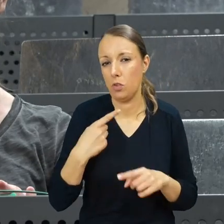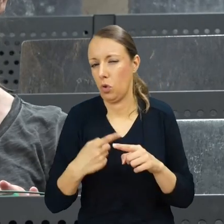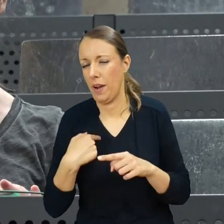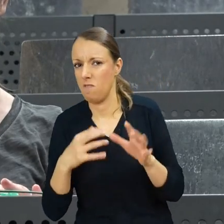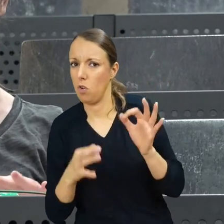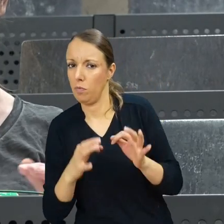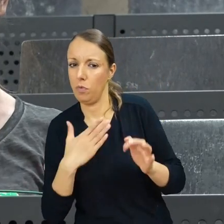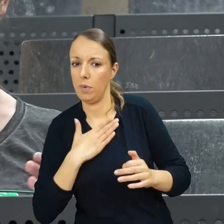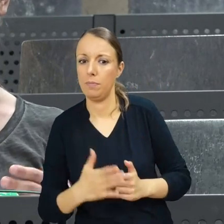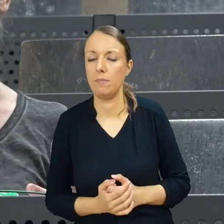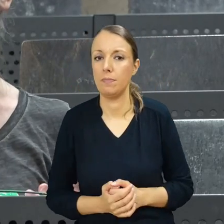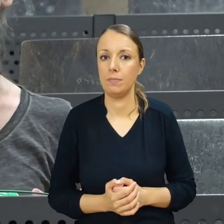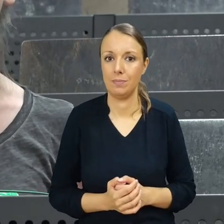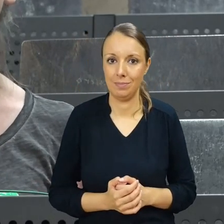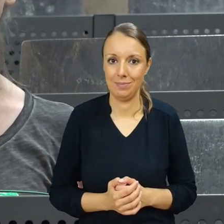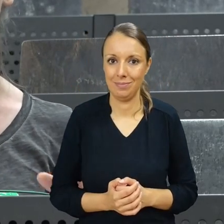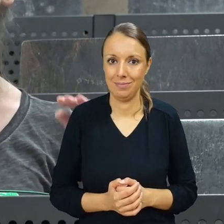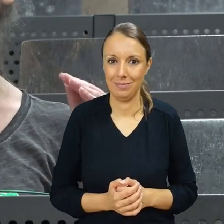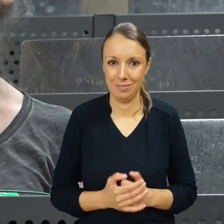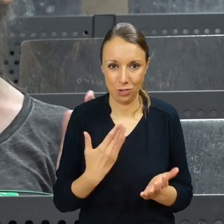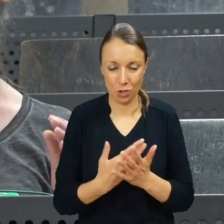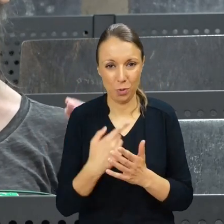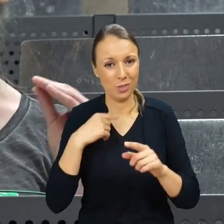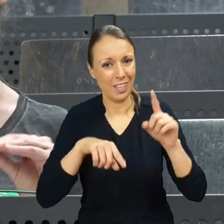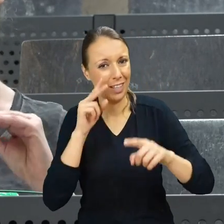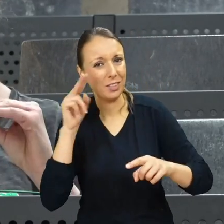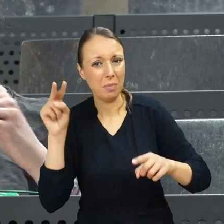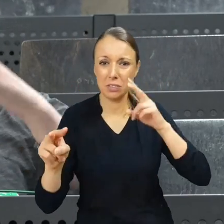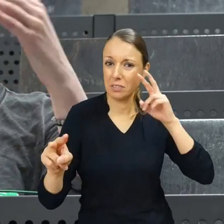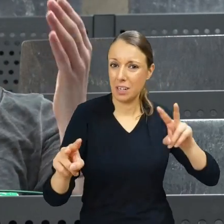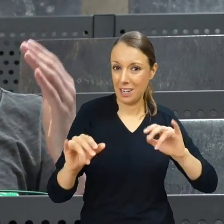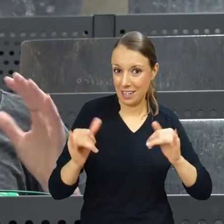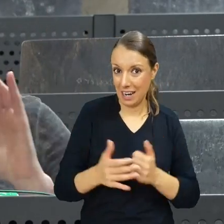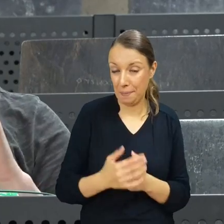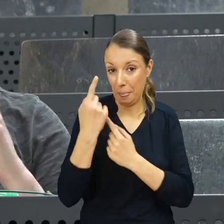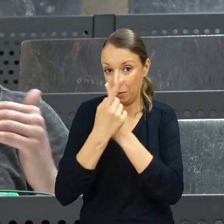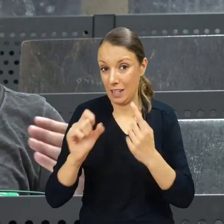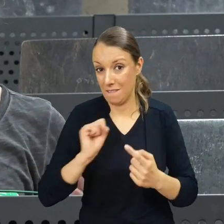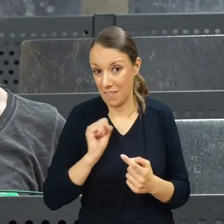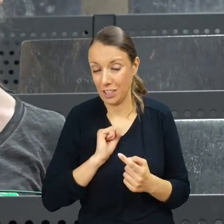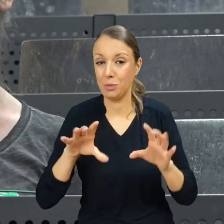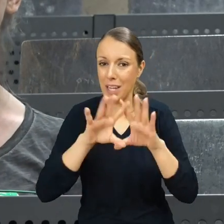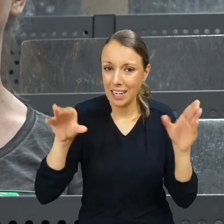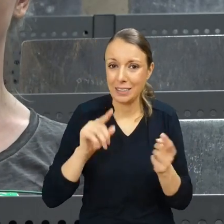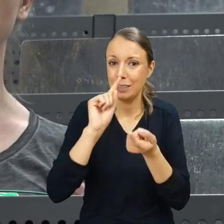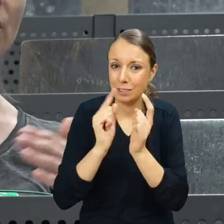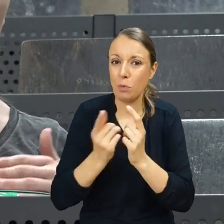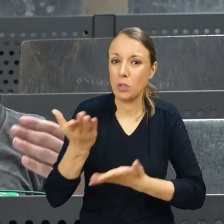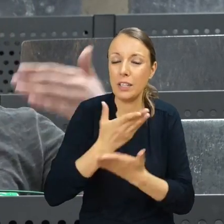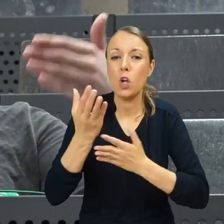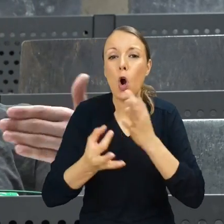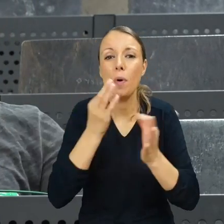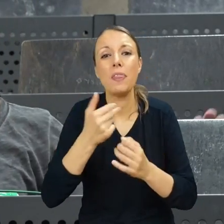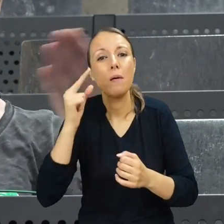ponieważ znaczy, to zależy, z której strony patrzeć. I właśnie fajne byłoby, żebyśmy sobie spotkali się i opowiedzieli o swoich punktach widzenia w takim